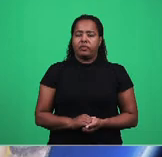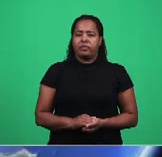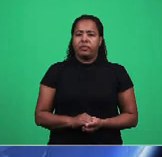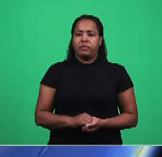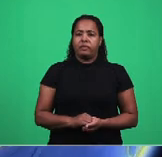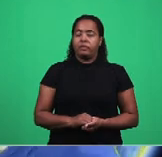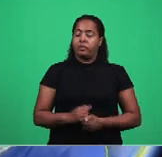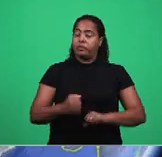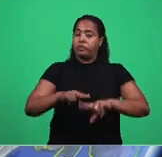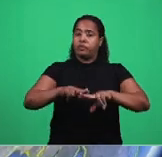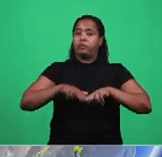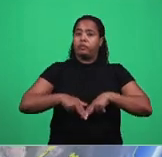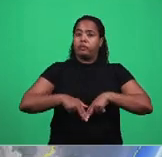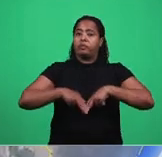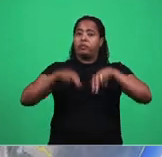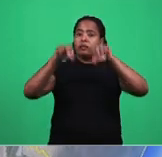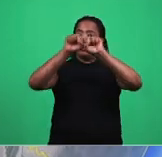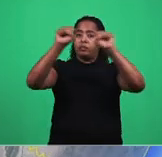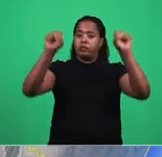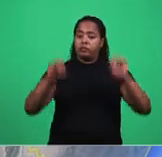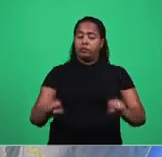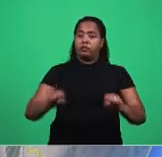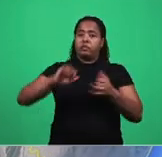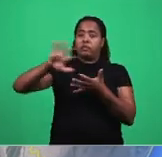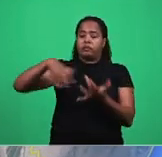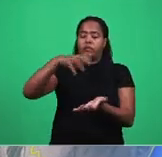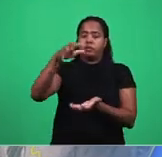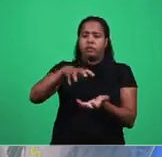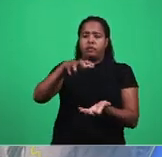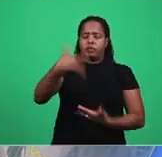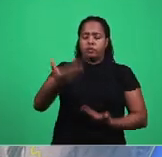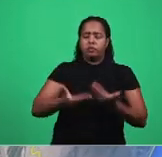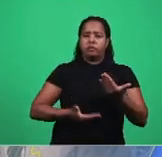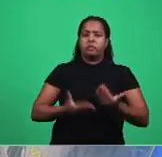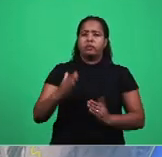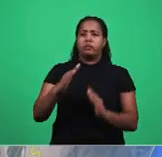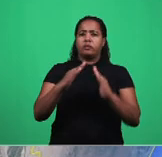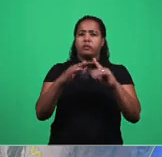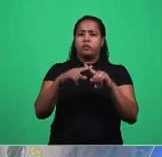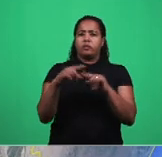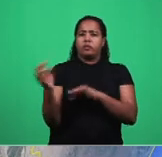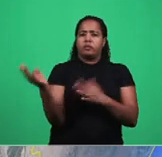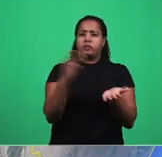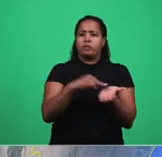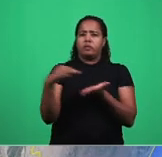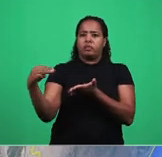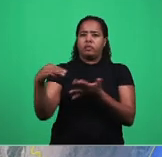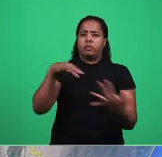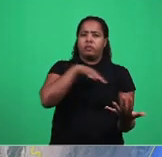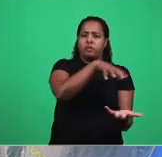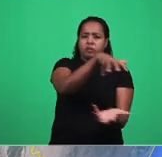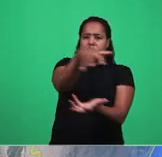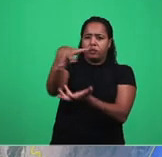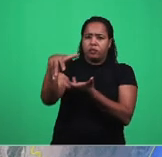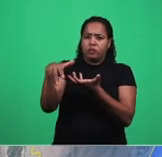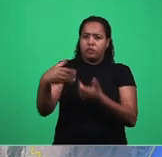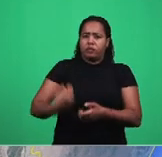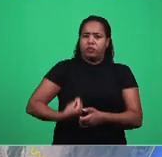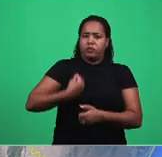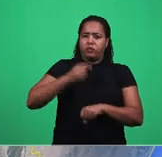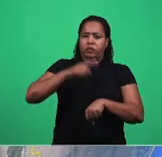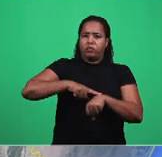À travers le système de transmission, les membres de l'Église chrétienne Maranatha de toute la planète vivent un